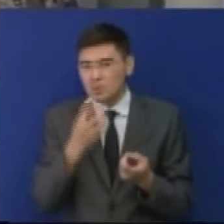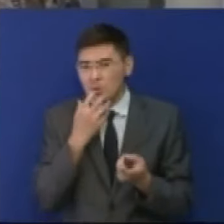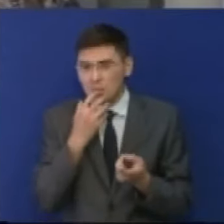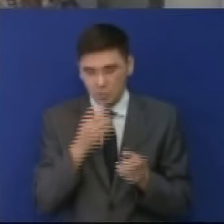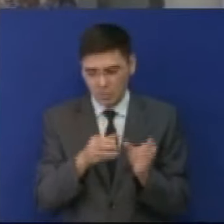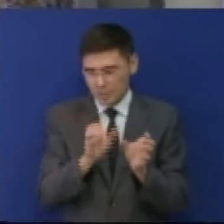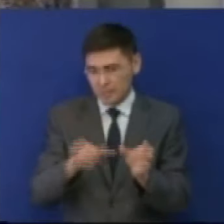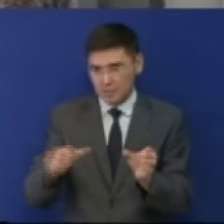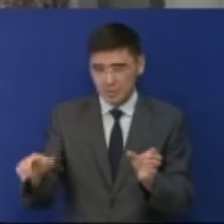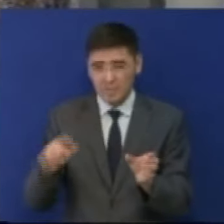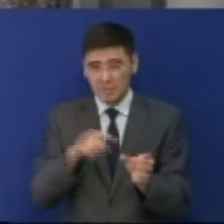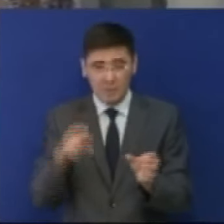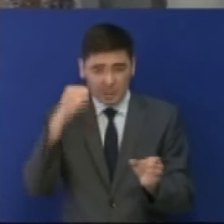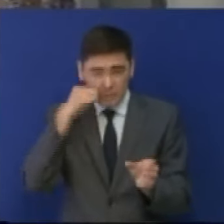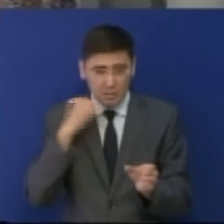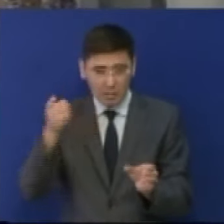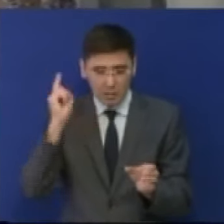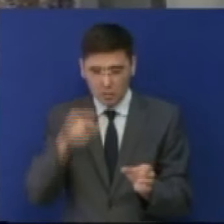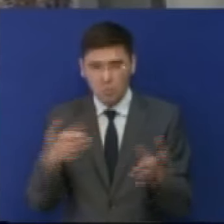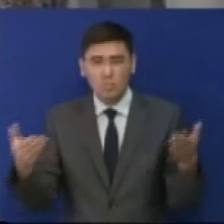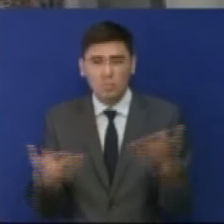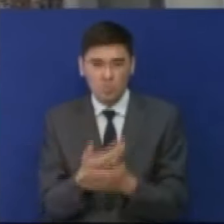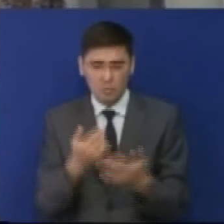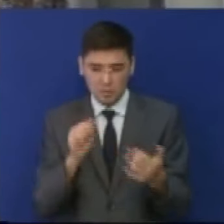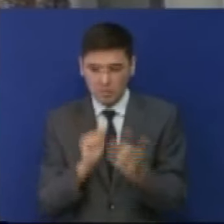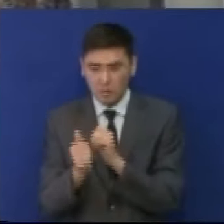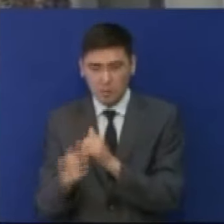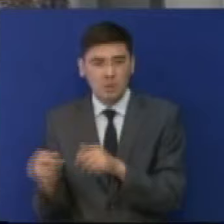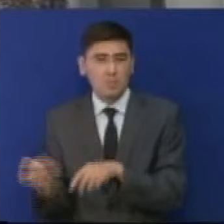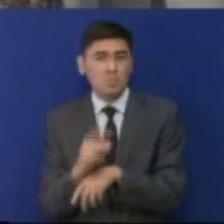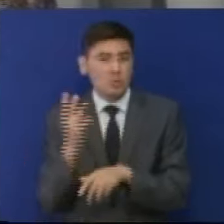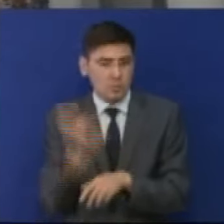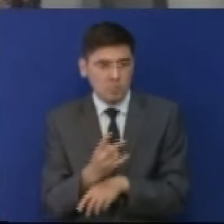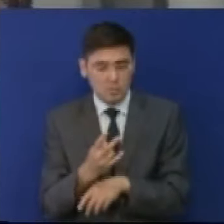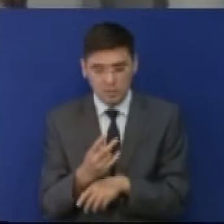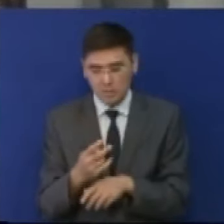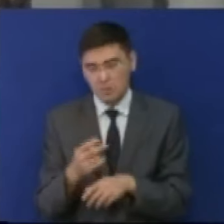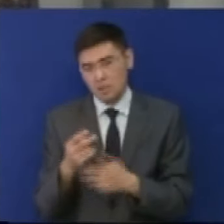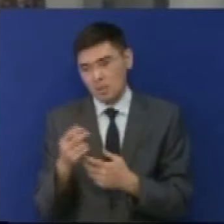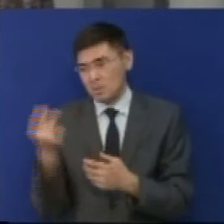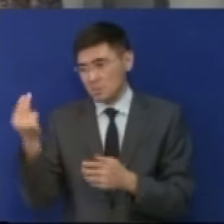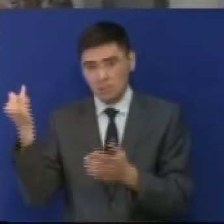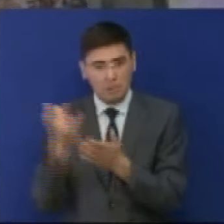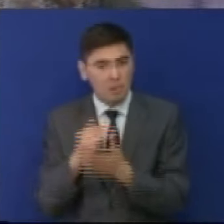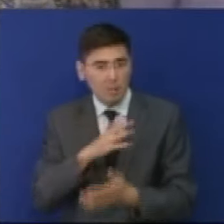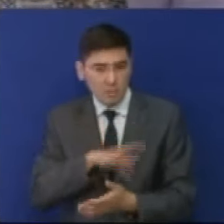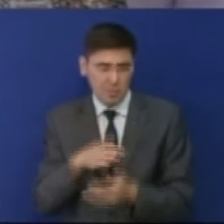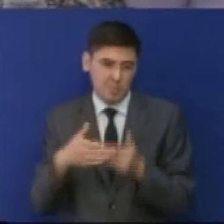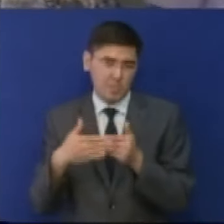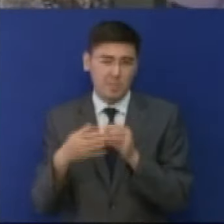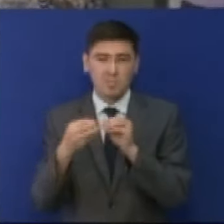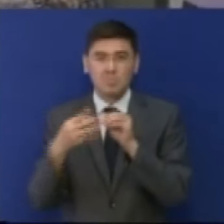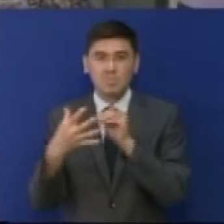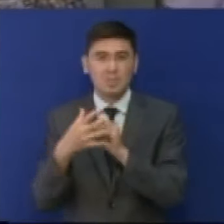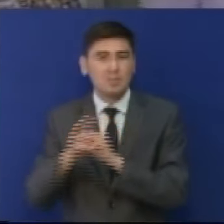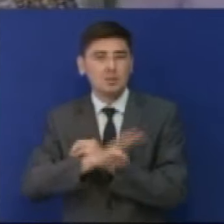отопительной системы. Сегодня выяснилось, что на это не заложены средства, порядка 15 миллионов, да, наверное? 15